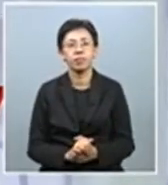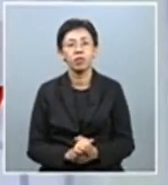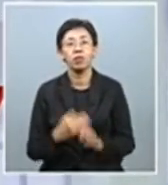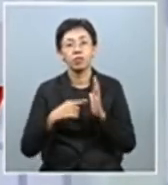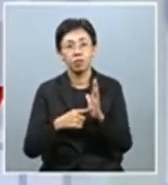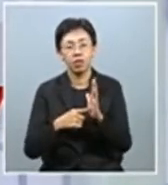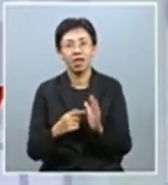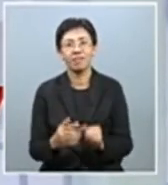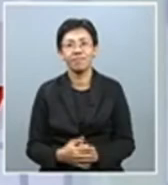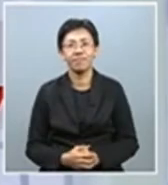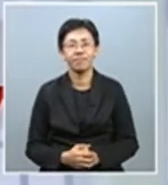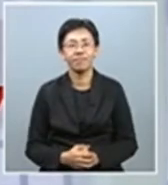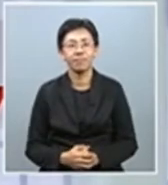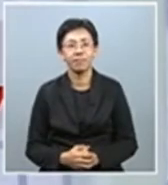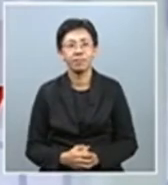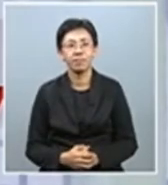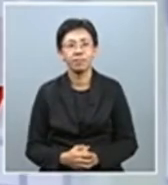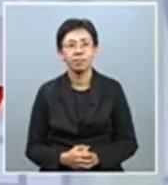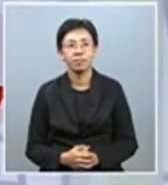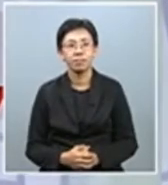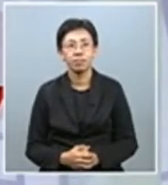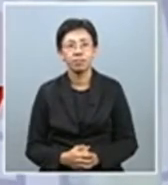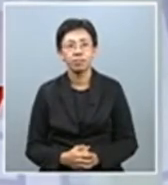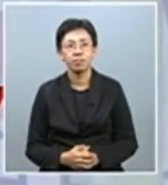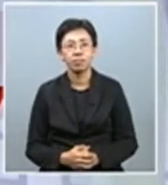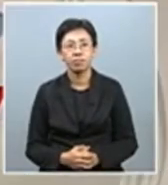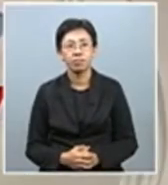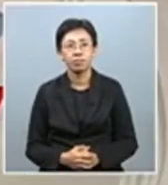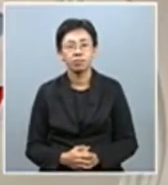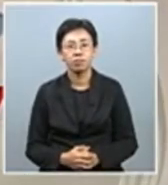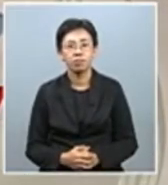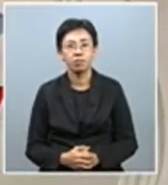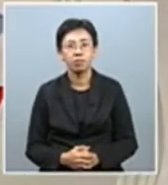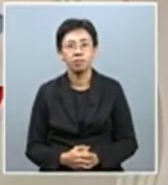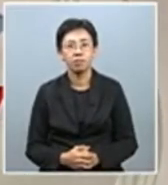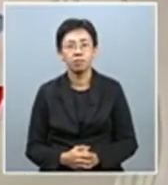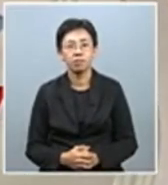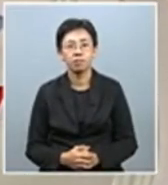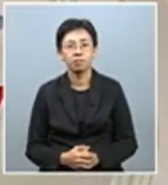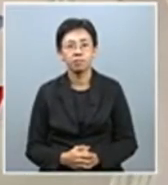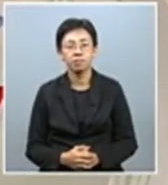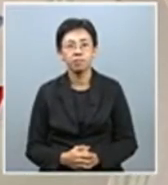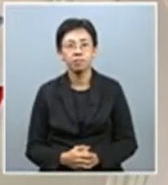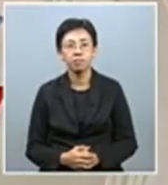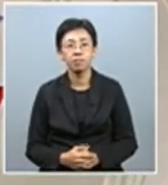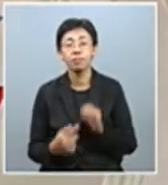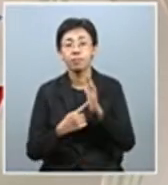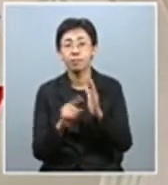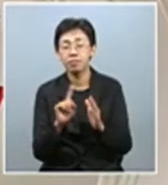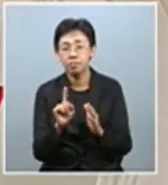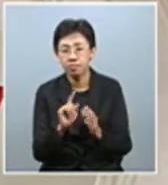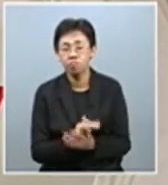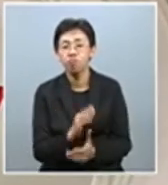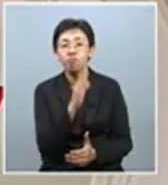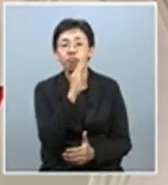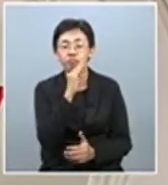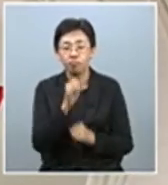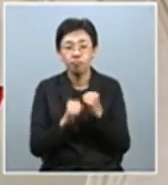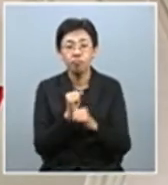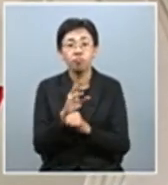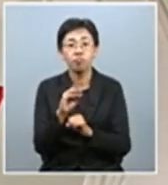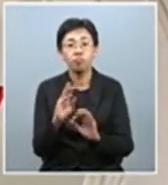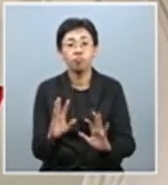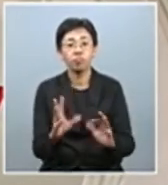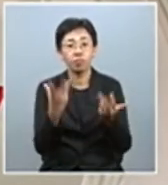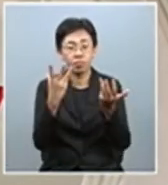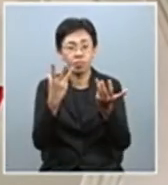างอันนี้ค่ะถามว่าเป็นจำลองมาให้เห็นว่าถ้าสมมุติว่าเราเกษียณอายุไปแล้วเราจะต้อง